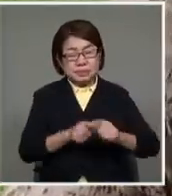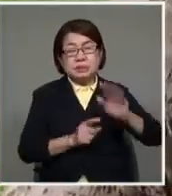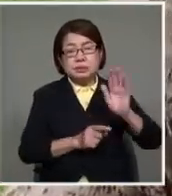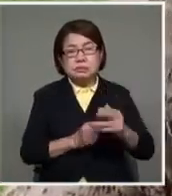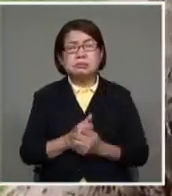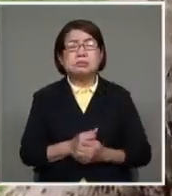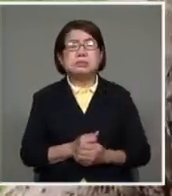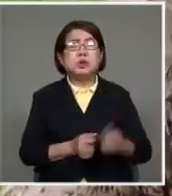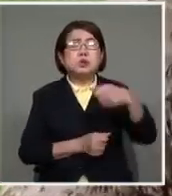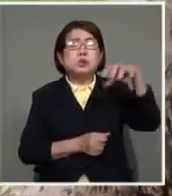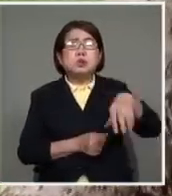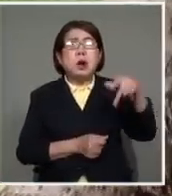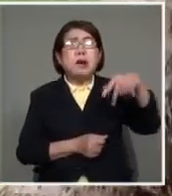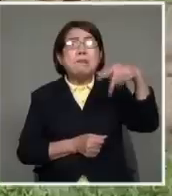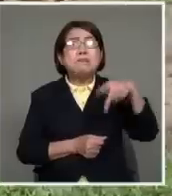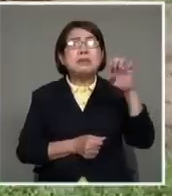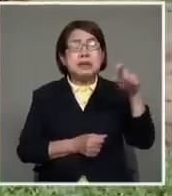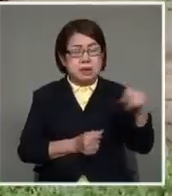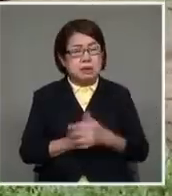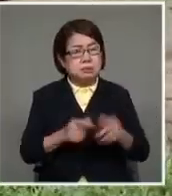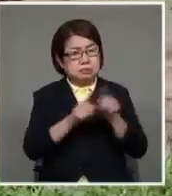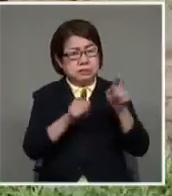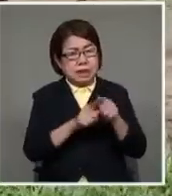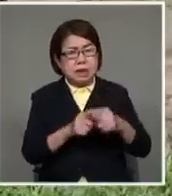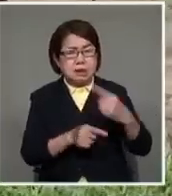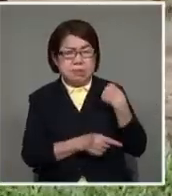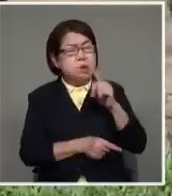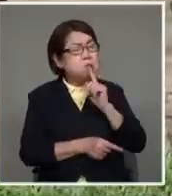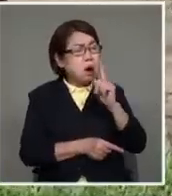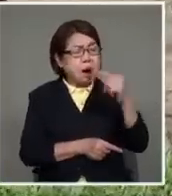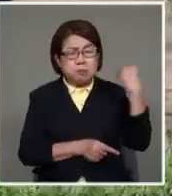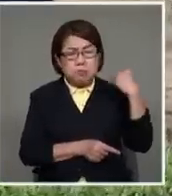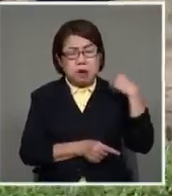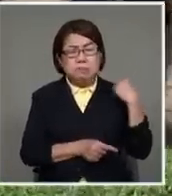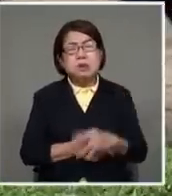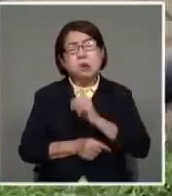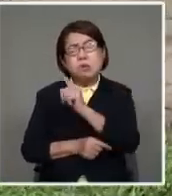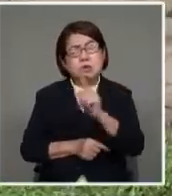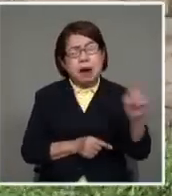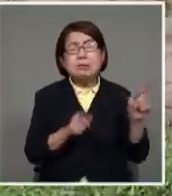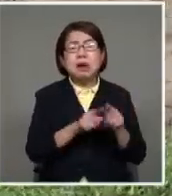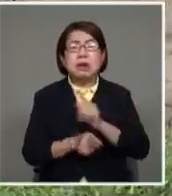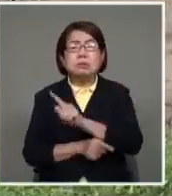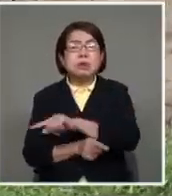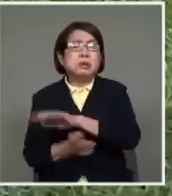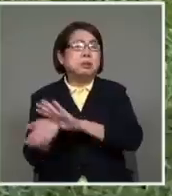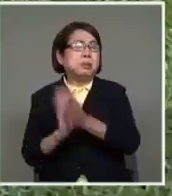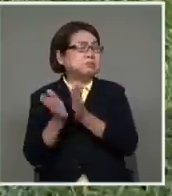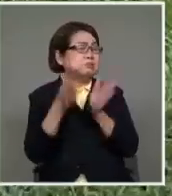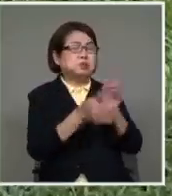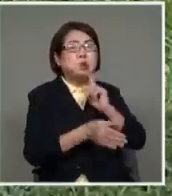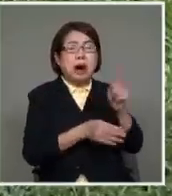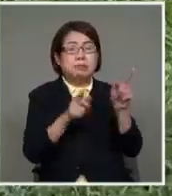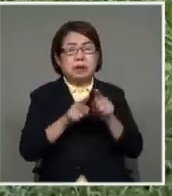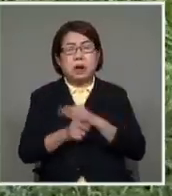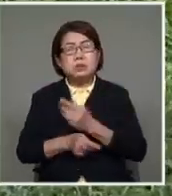าวอยู่บ่อยครั้งจากวีรกรรมความสุดโต่งเนื่องจากพีต้ามักวิพากษ์วิจารณ์ตลอดจนเรียกร้องความเปลี่ยนแปลงในทุกภาคส่วน